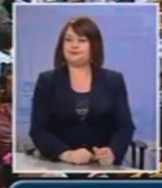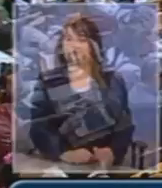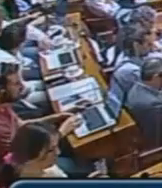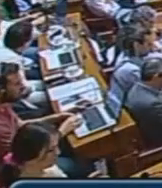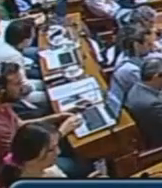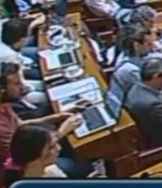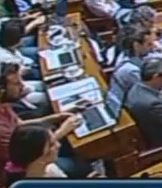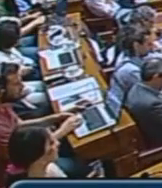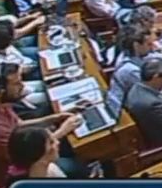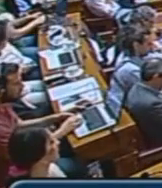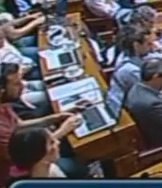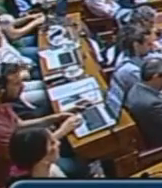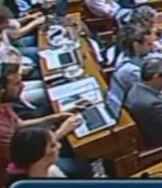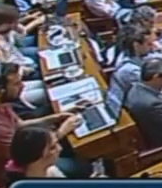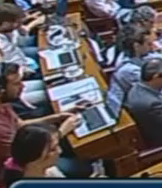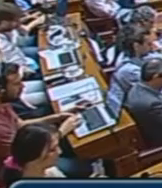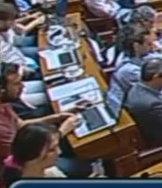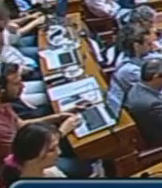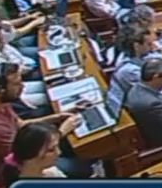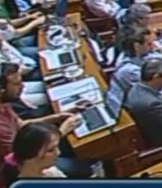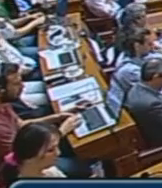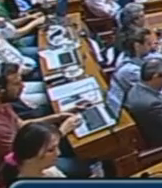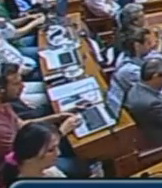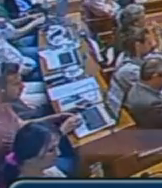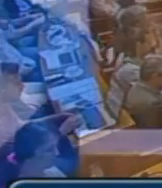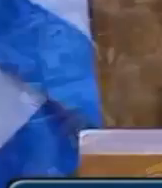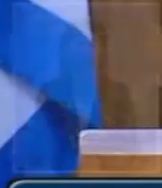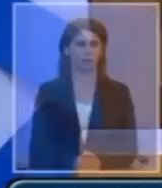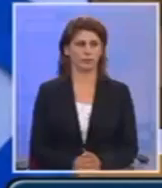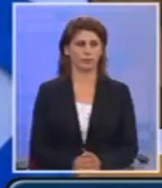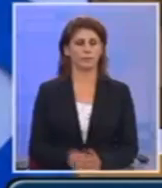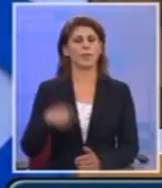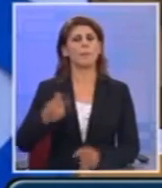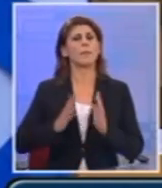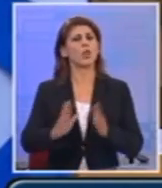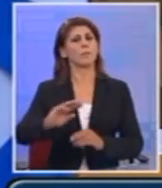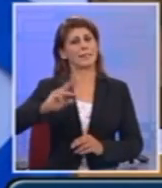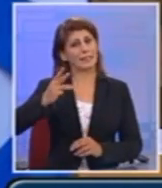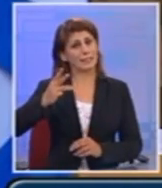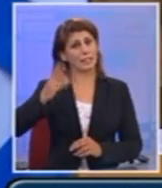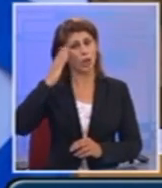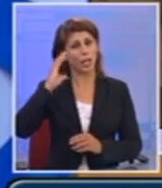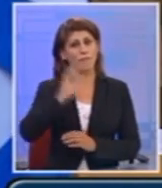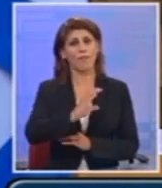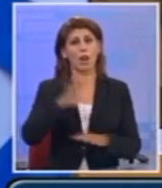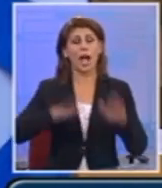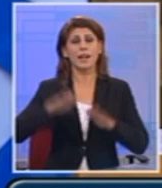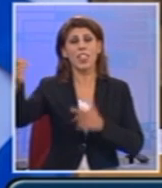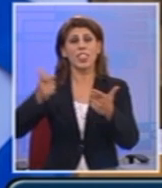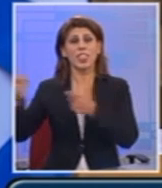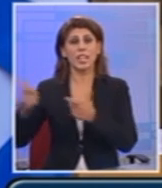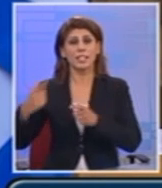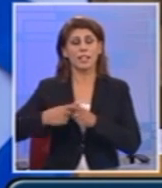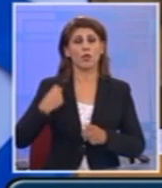στην συνέχεια σστο τρίτο κεφάλαιο που αφορά το ελληνικό δημόσιο χρέος ανα δανειστή και εκεί